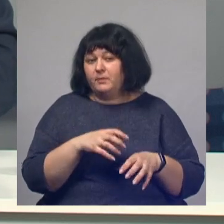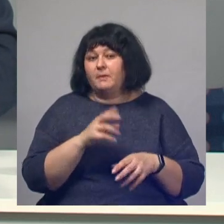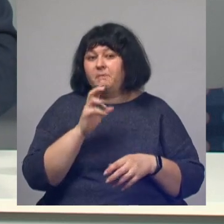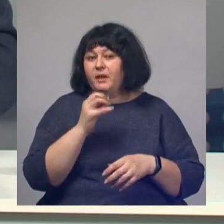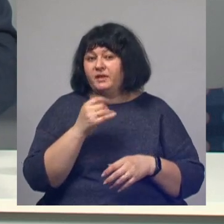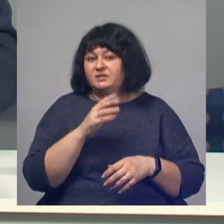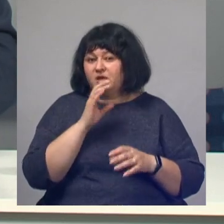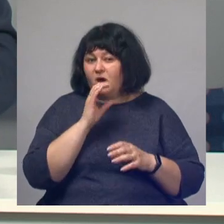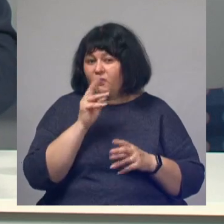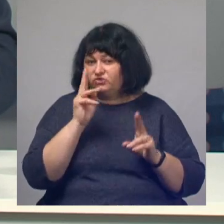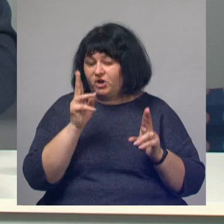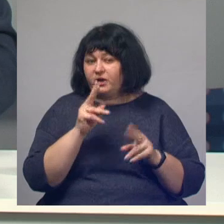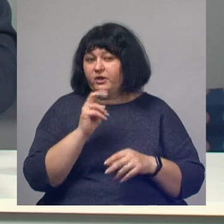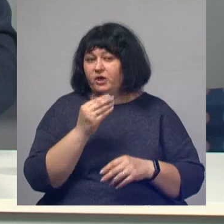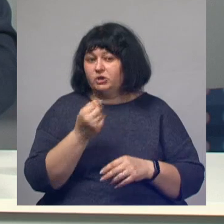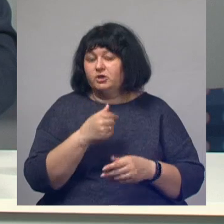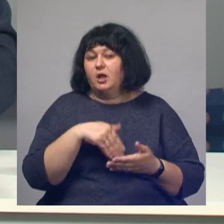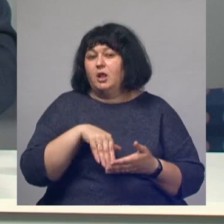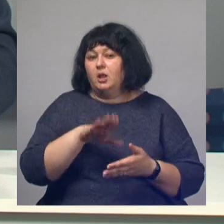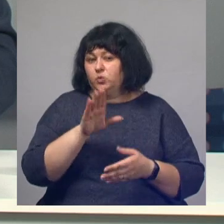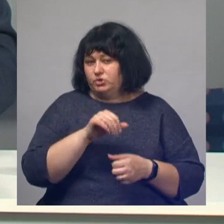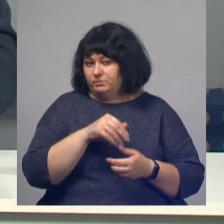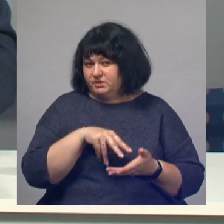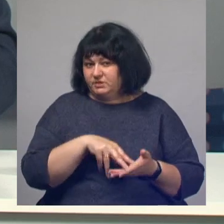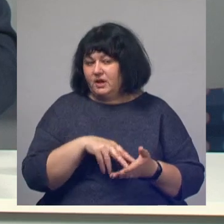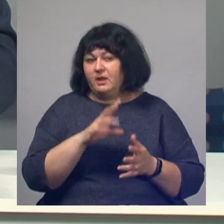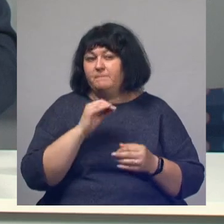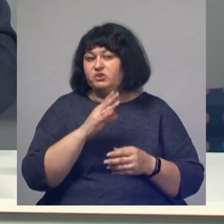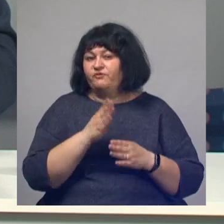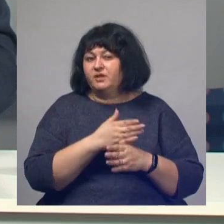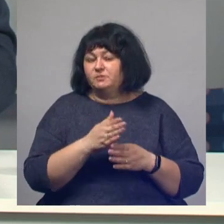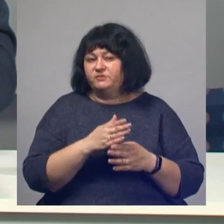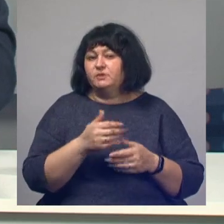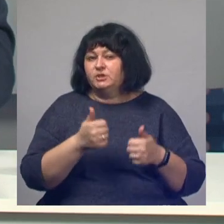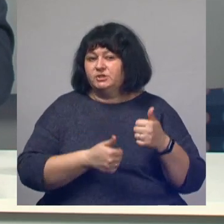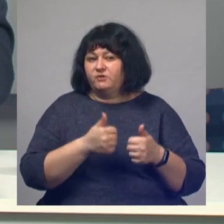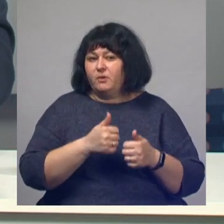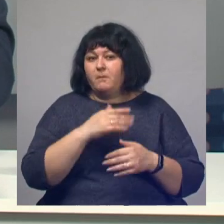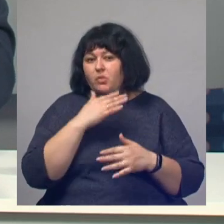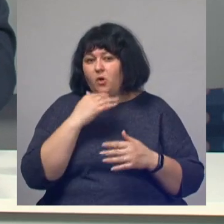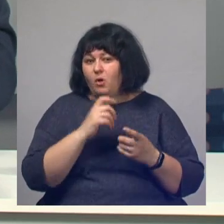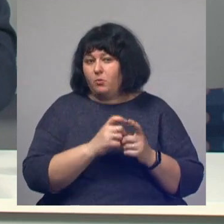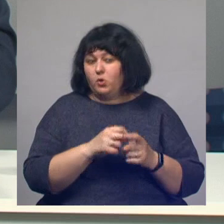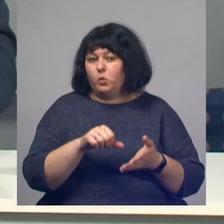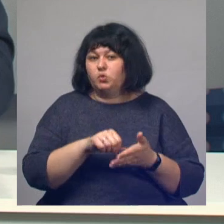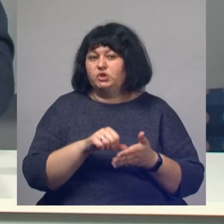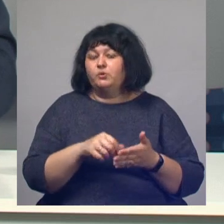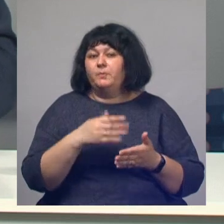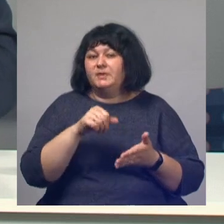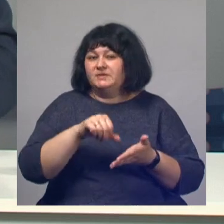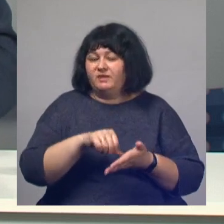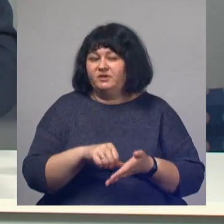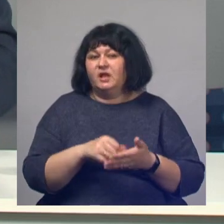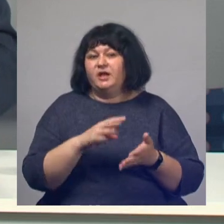бельгийская овчарка Кеша, стали лучшими в межведомственных соревнованиях сборных команд страны по многоборью. В них участвовали представители